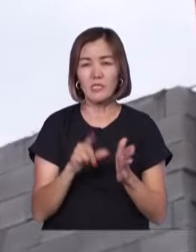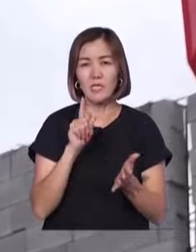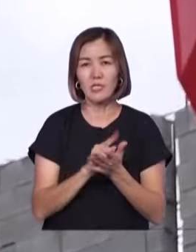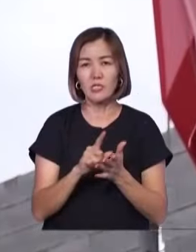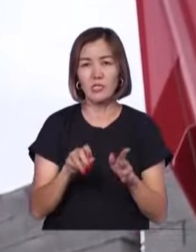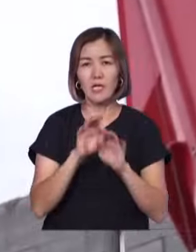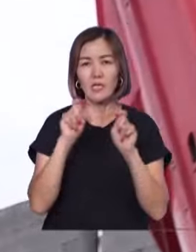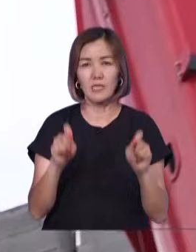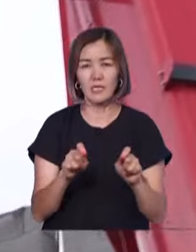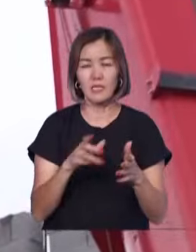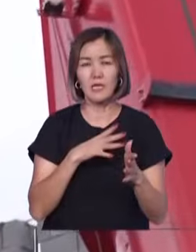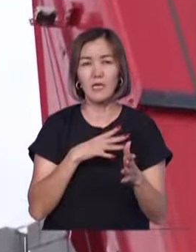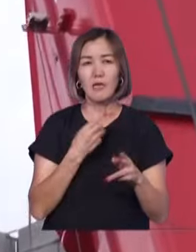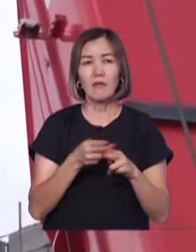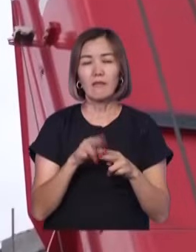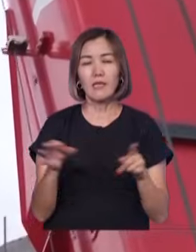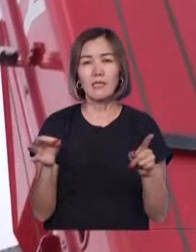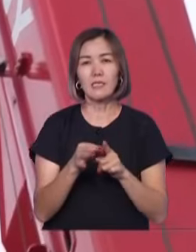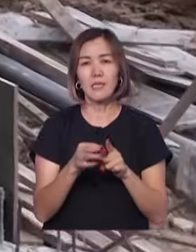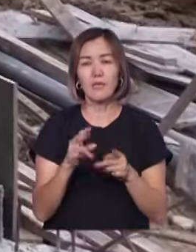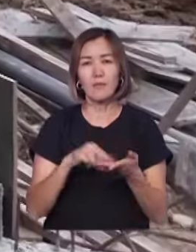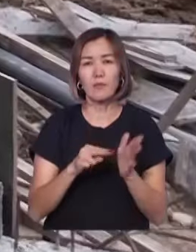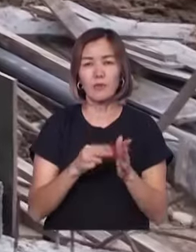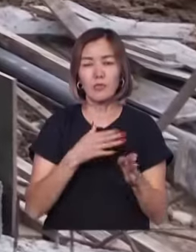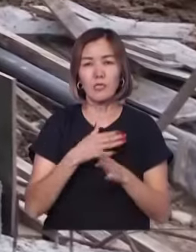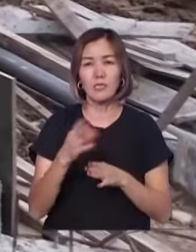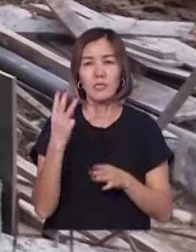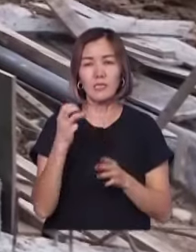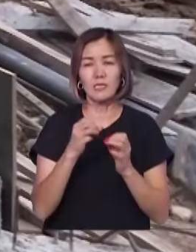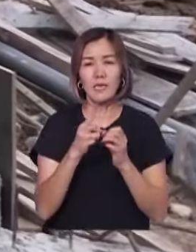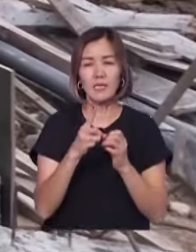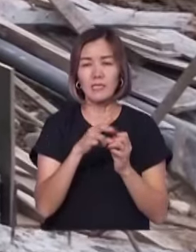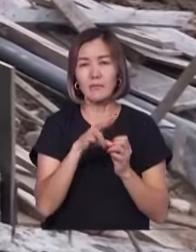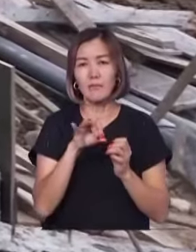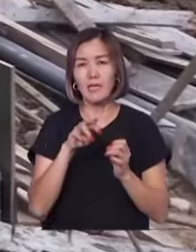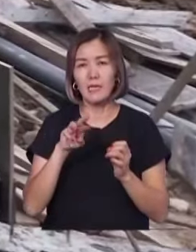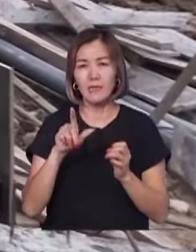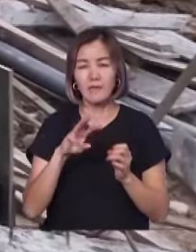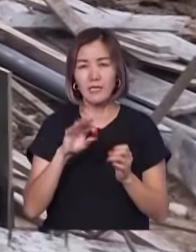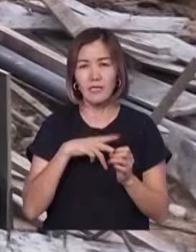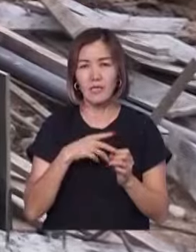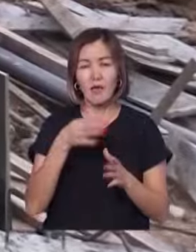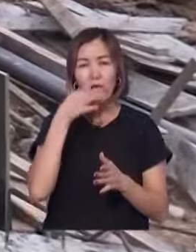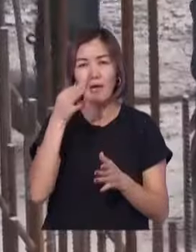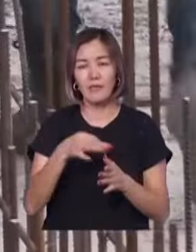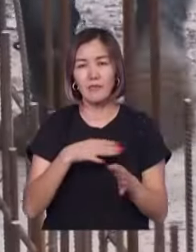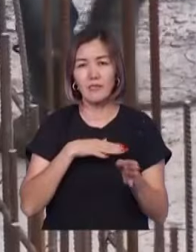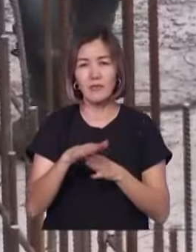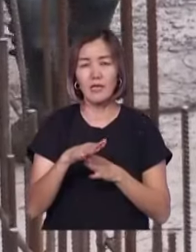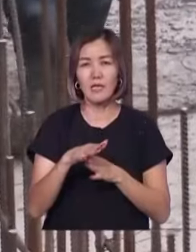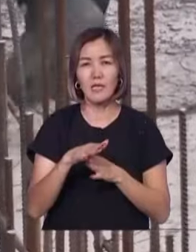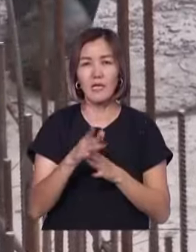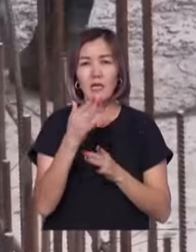быть введены в эксплуатацию на эти цели из казны выделено 311 млрд тенге ответственная за реализацию проекта